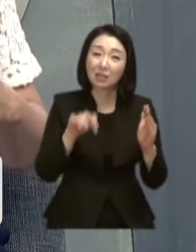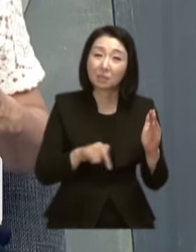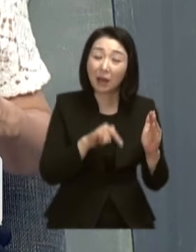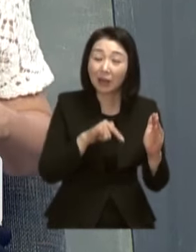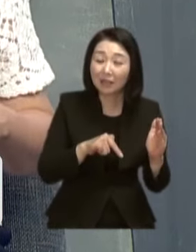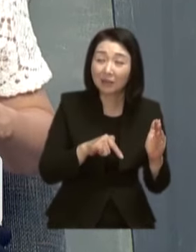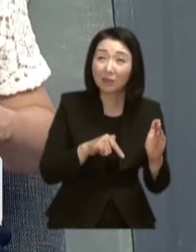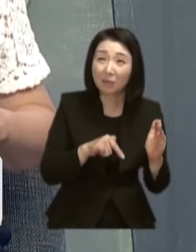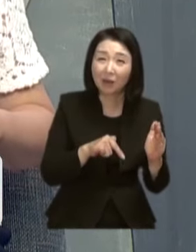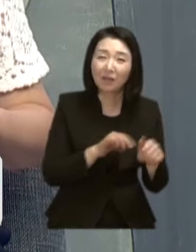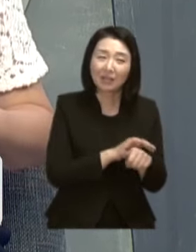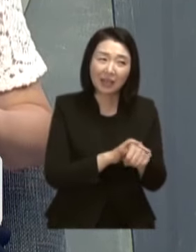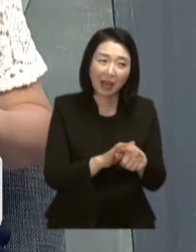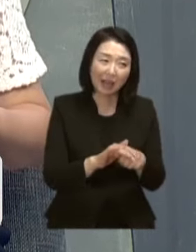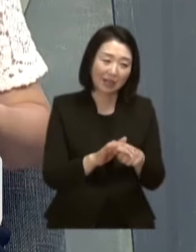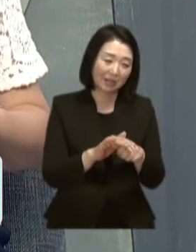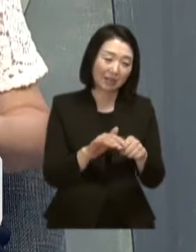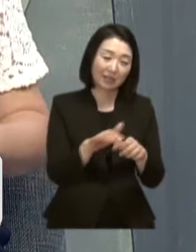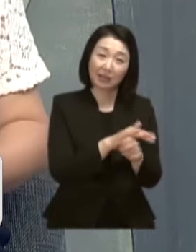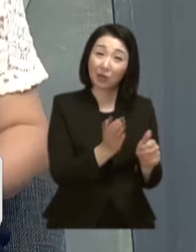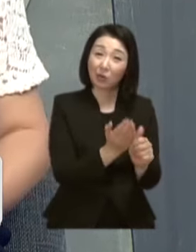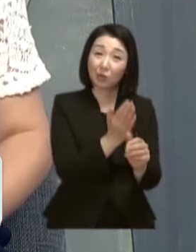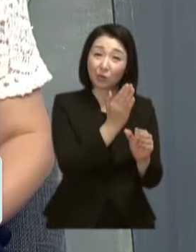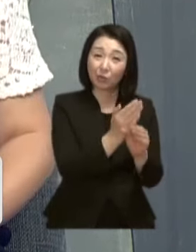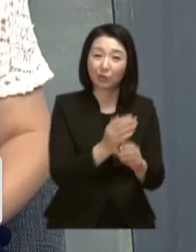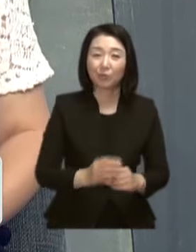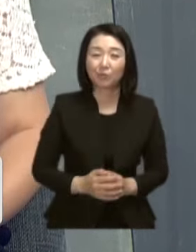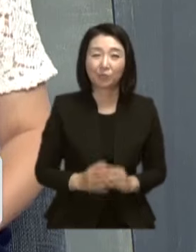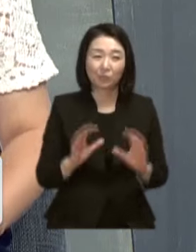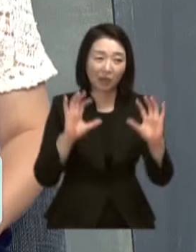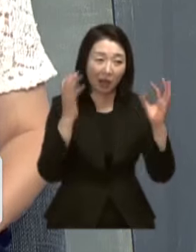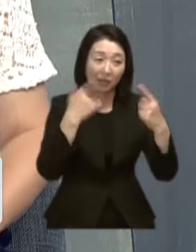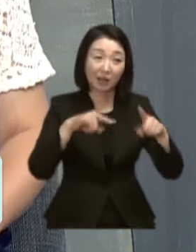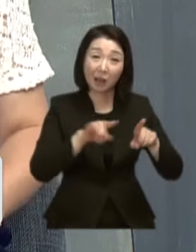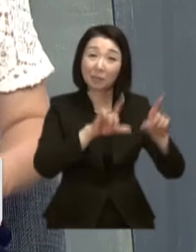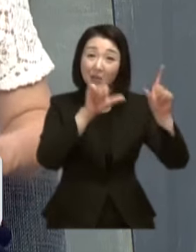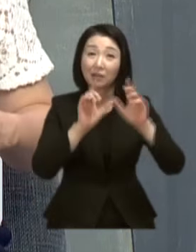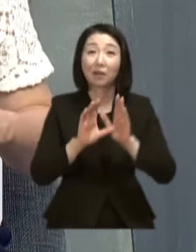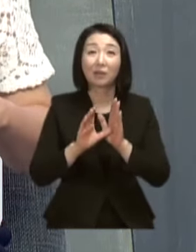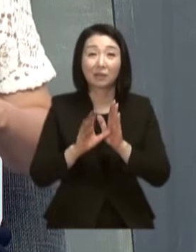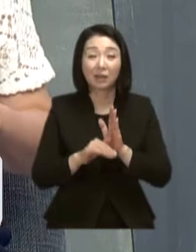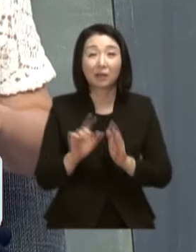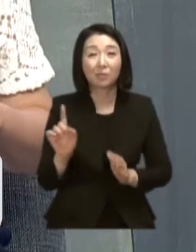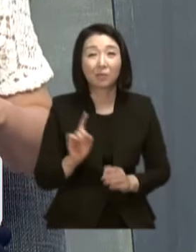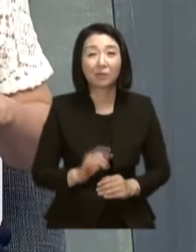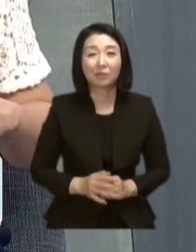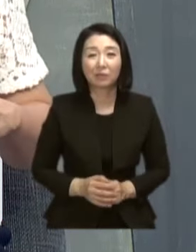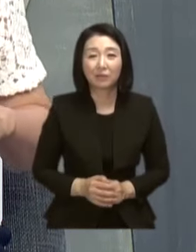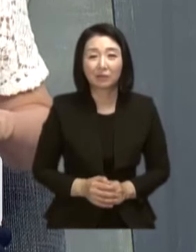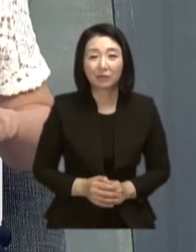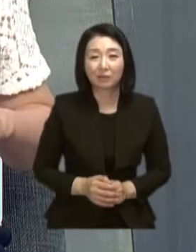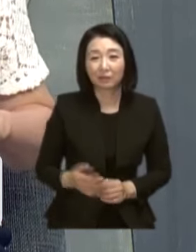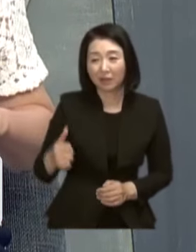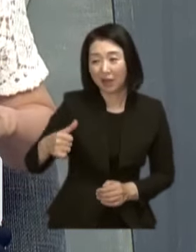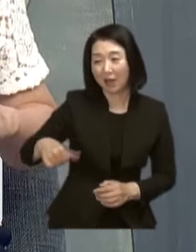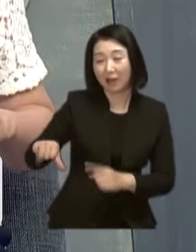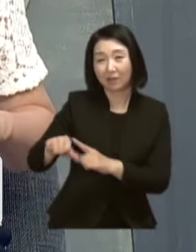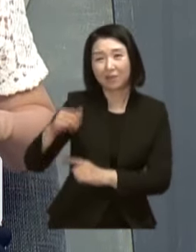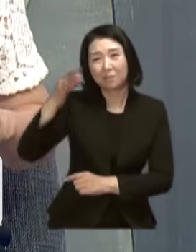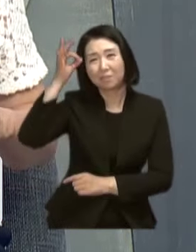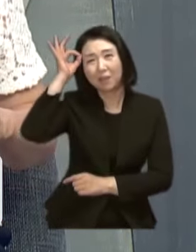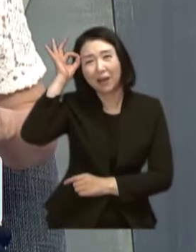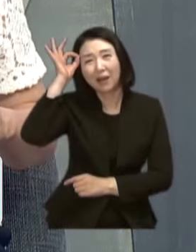품고 계시는 거잖아요. 예. 아이들과 함께 계시다 보면은 그래도 그 아드님이